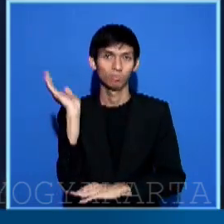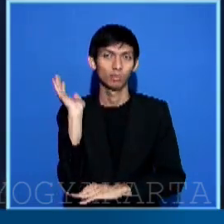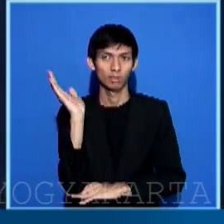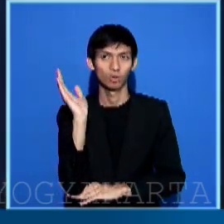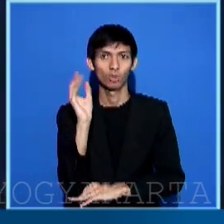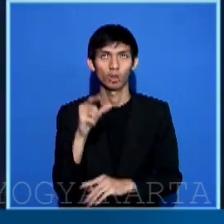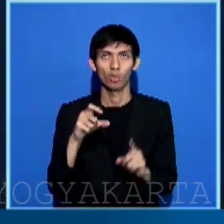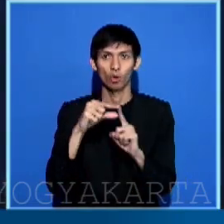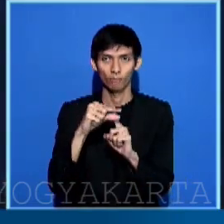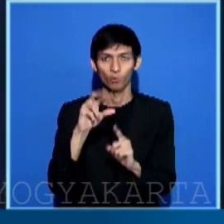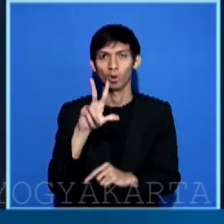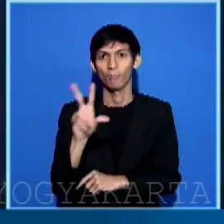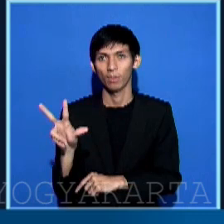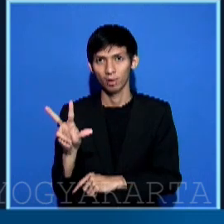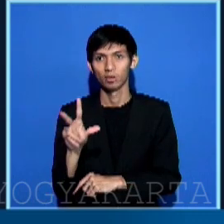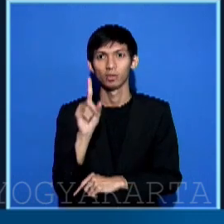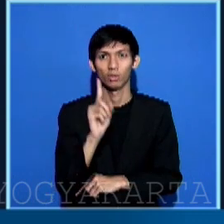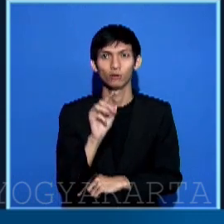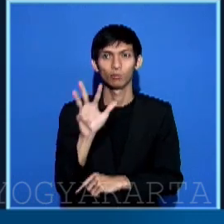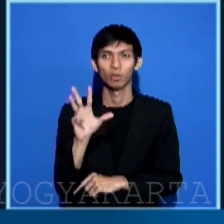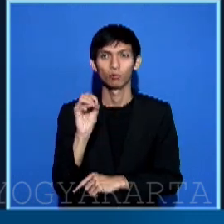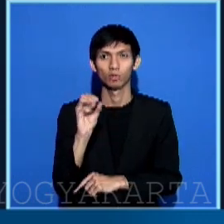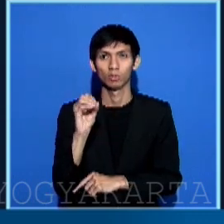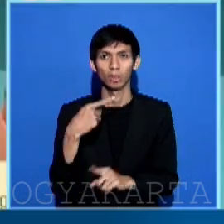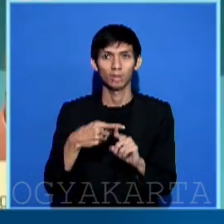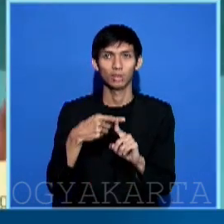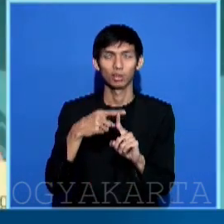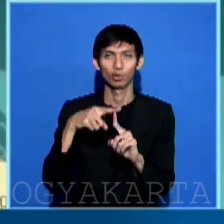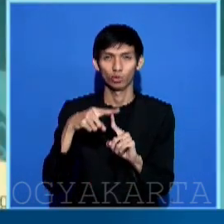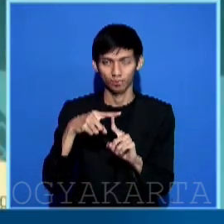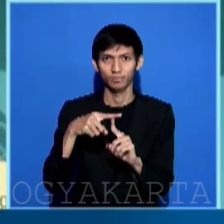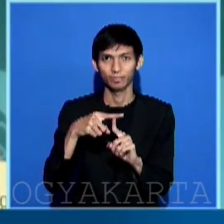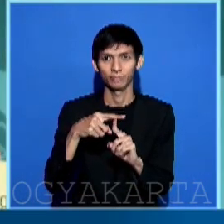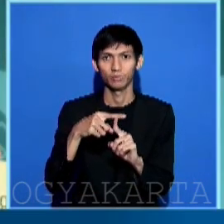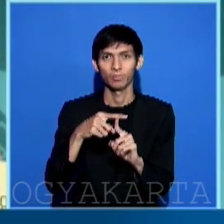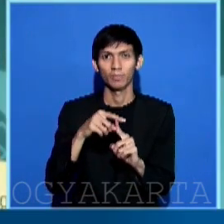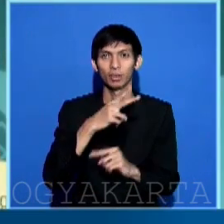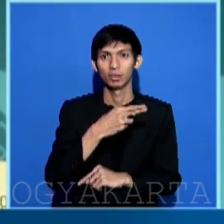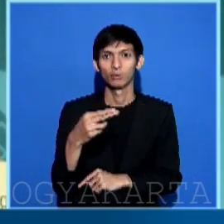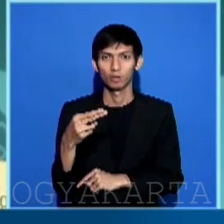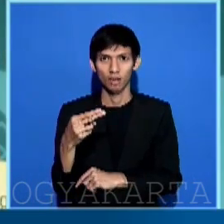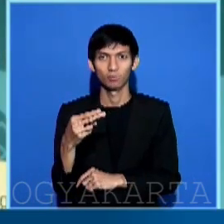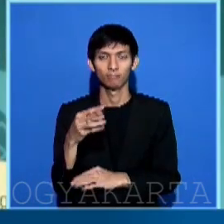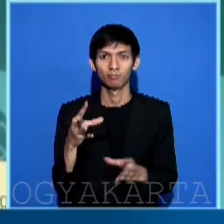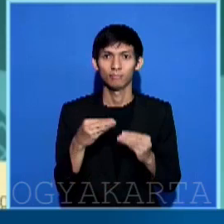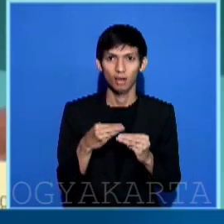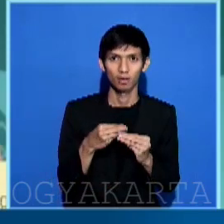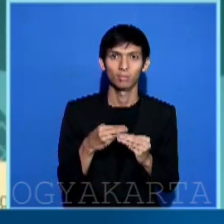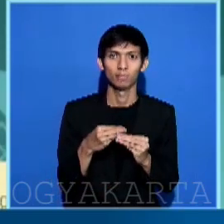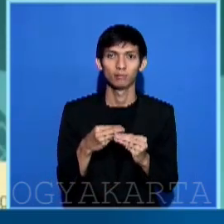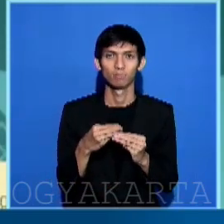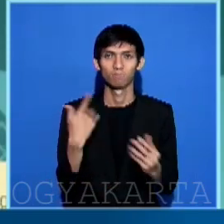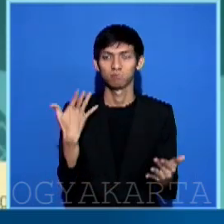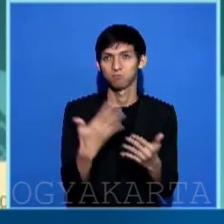28 ada r800 triliun rupiah yang Indonesia harus miliki untuk e dapat mencapai net Zero